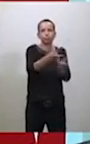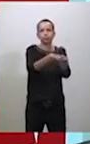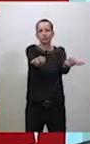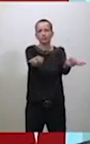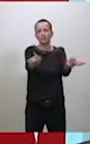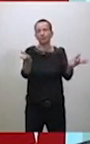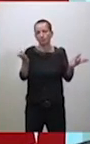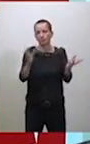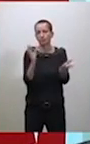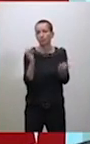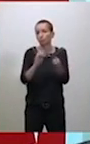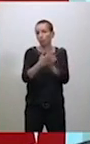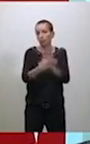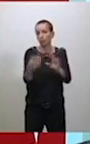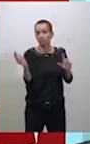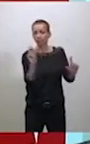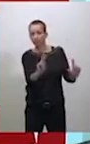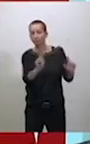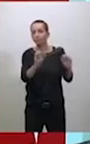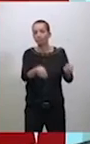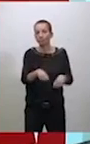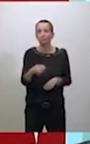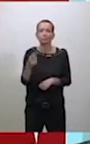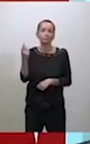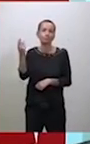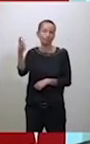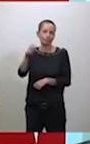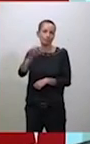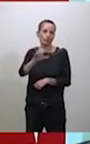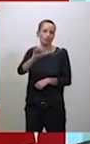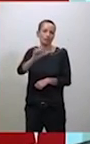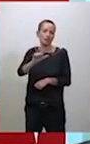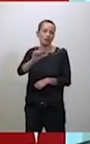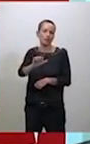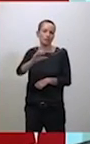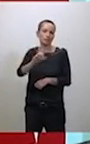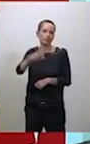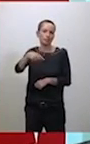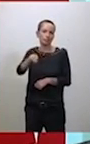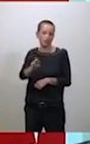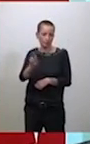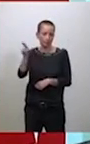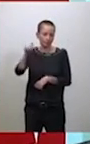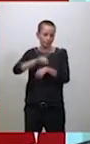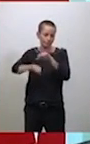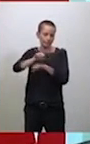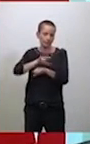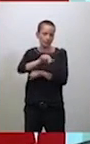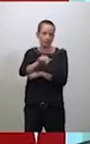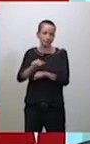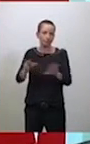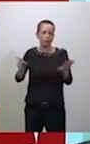et rendue publique par la CPR. Mais en attendant même cette